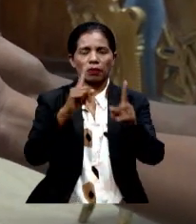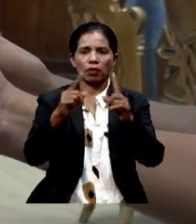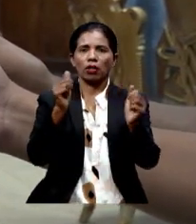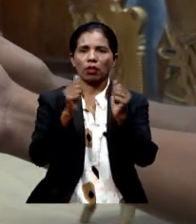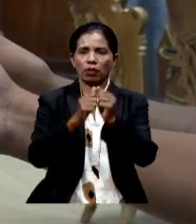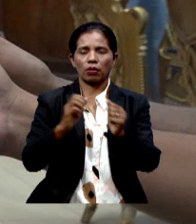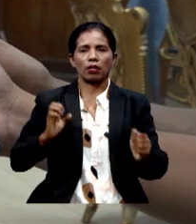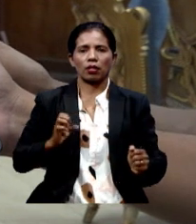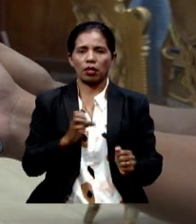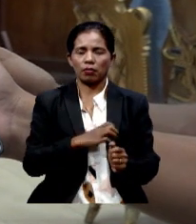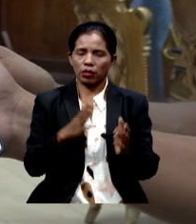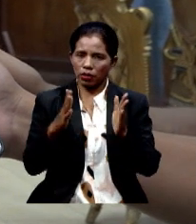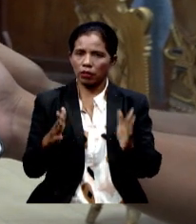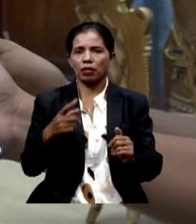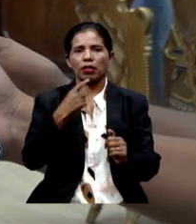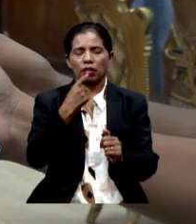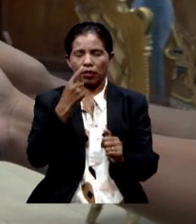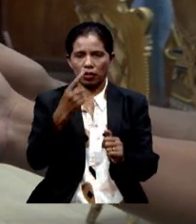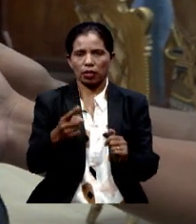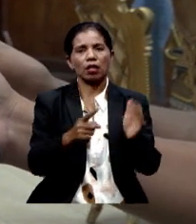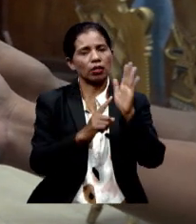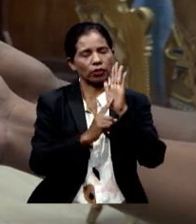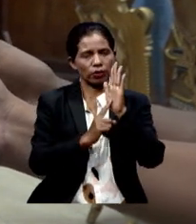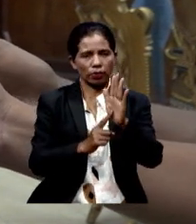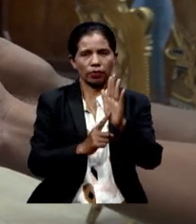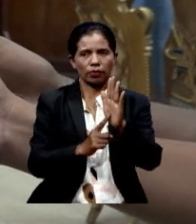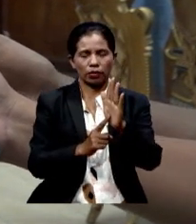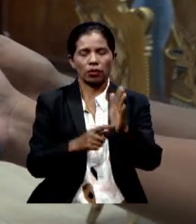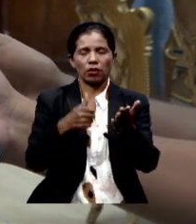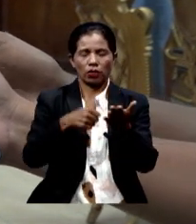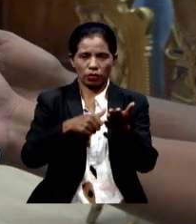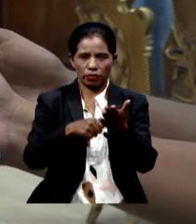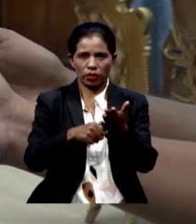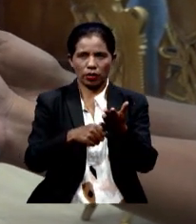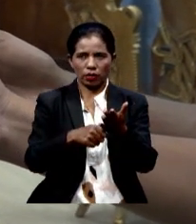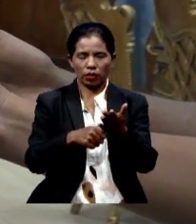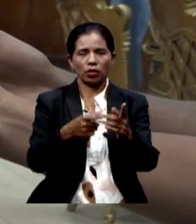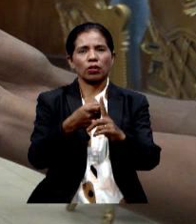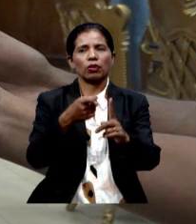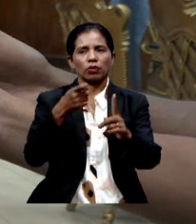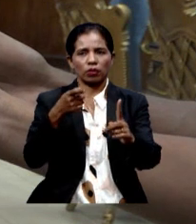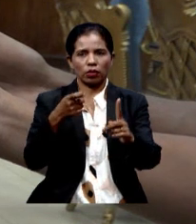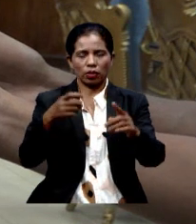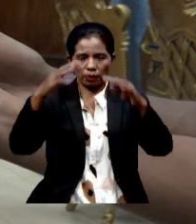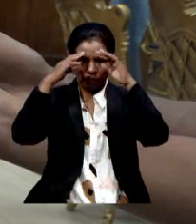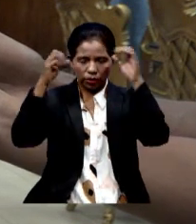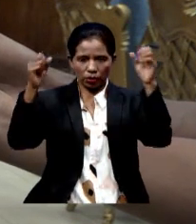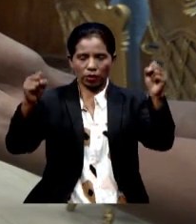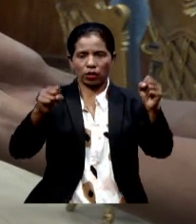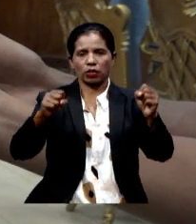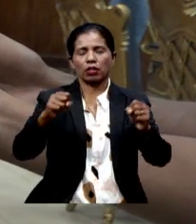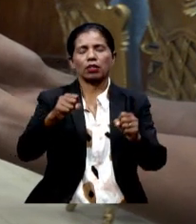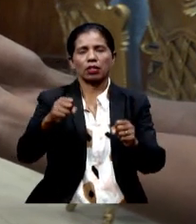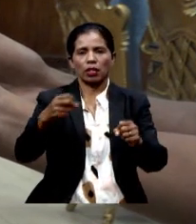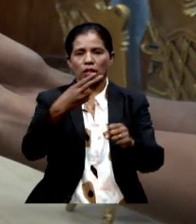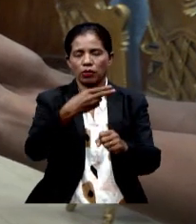embaixador, i embaixador Rasikmos, atau ona konviti ne be maka mayusi Presiden Jokowi ba Premier